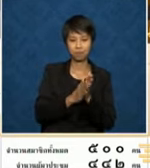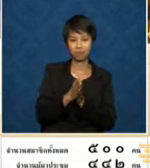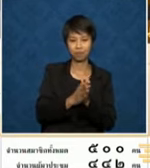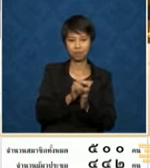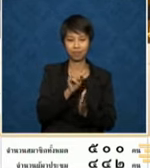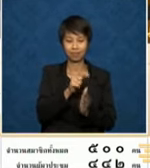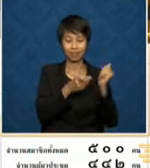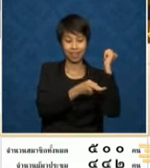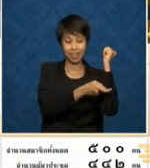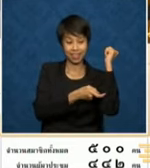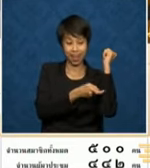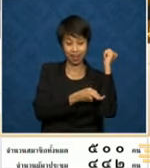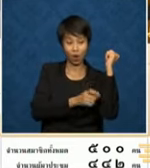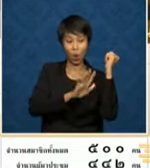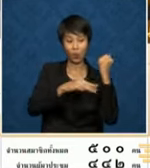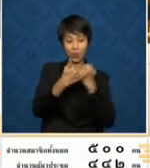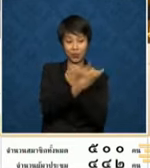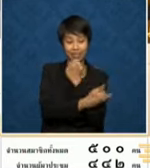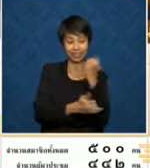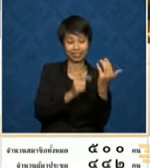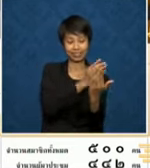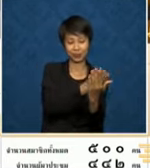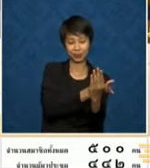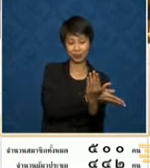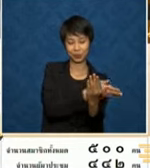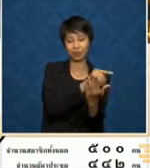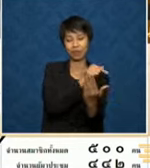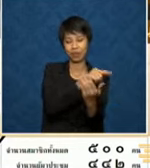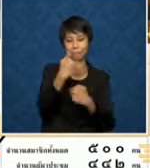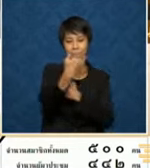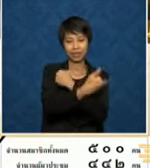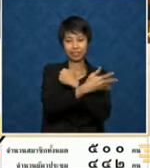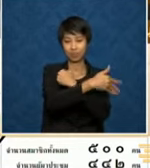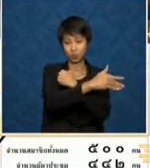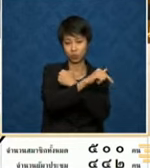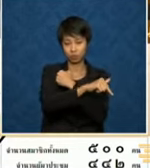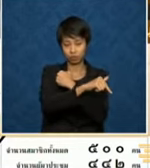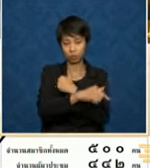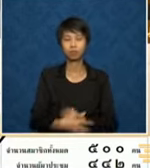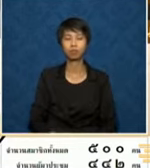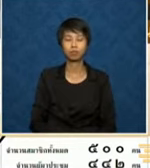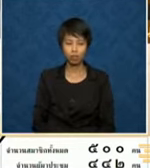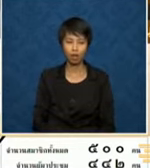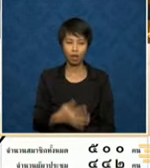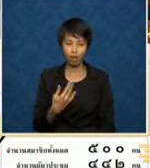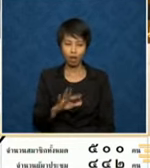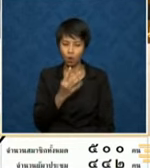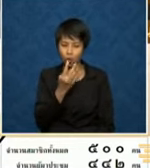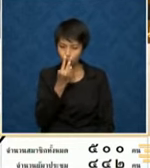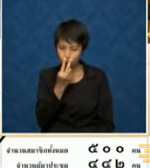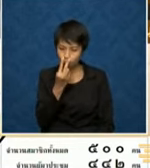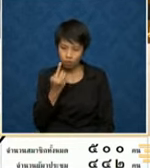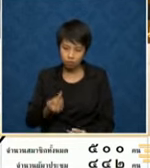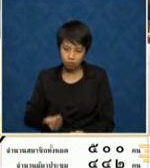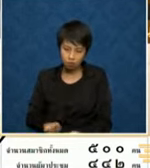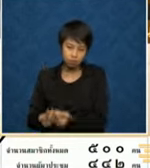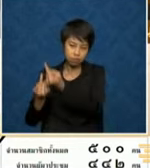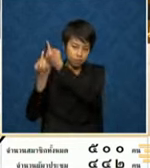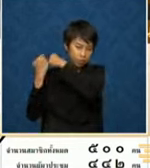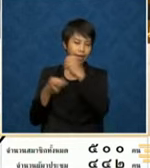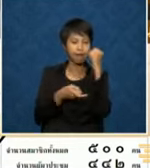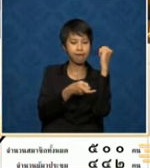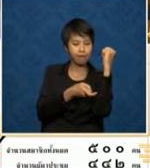ำยางจากประเทศเพื่อนบ้านซึ่งถามว่าถ้าเราย้อนนะครับกลับเช็คดูแหล่งกำเนิดของยางเหล่